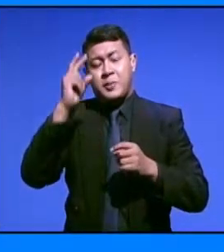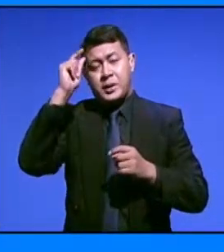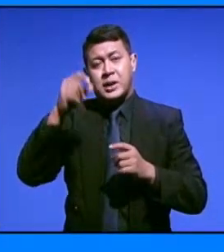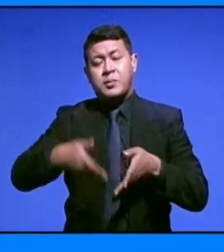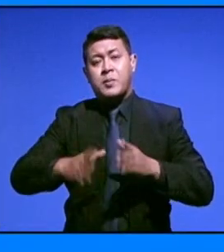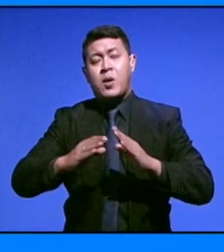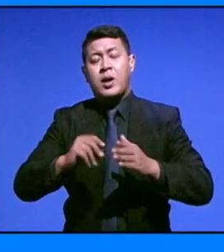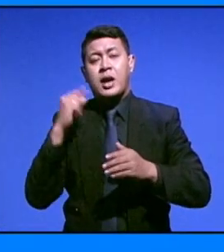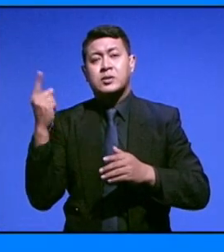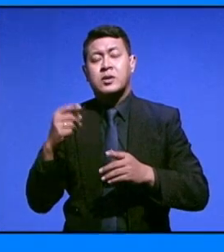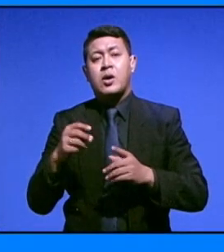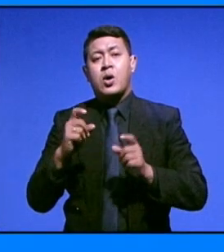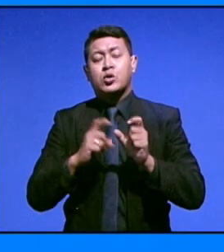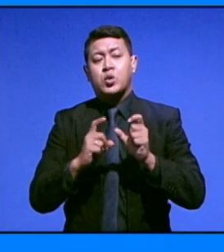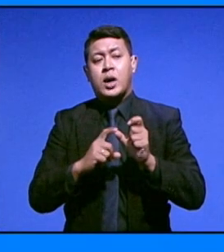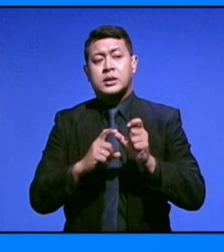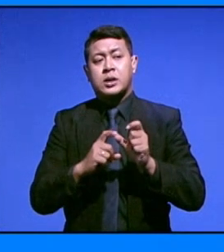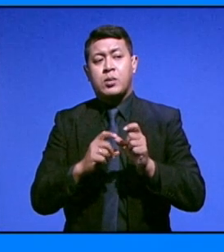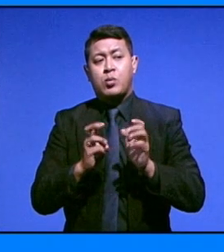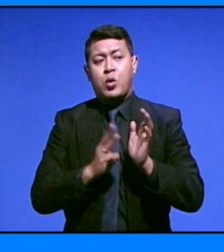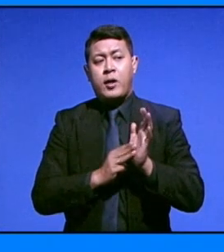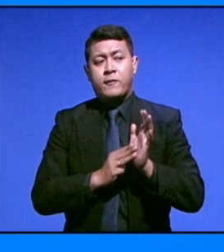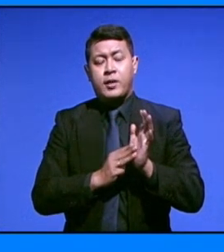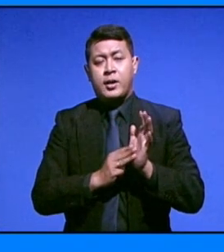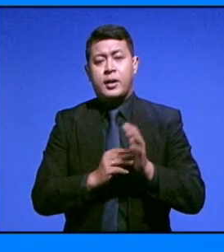nasional dan kepala Bappenas Suharso Monoarfa